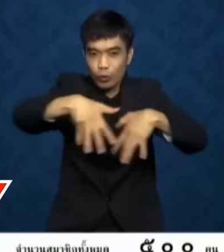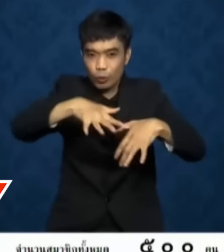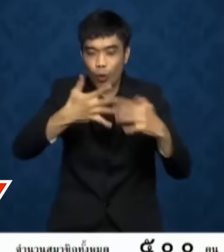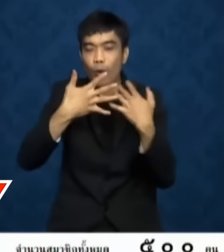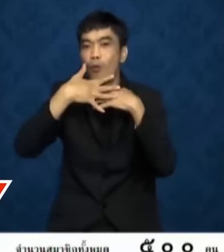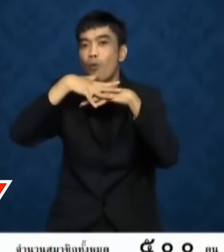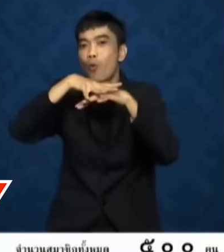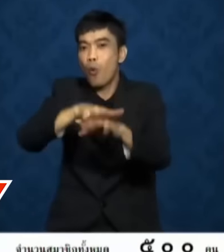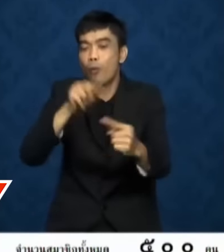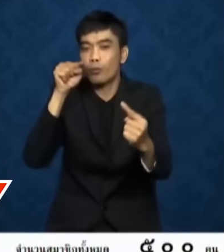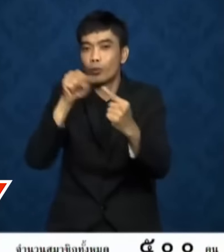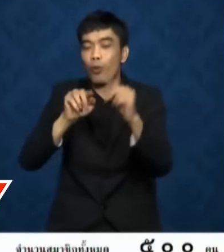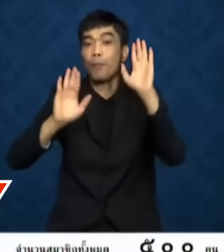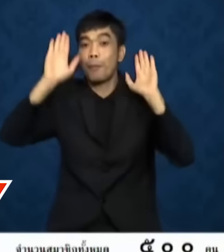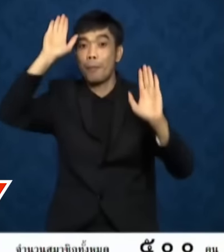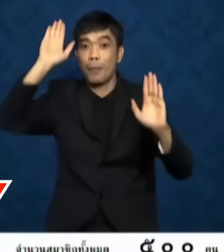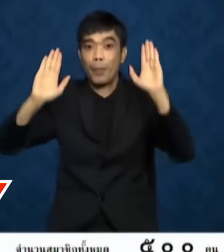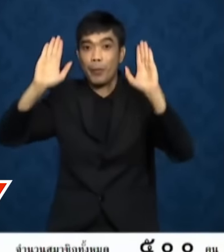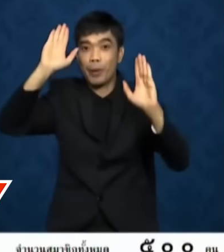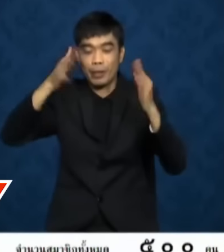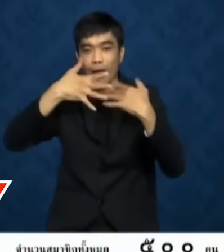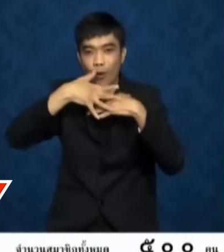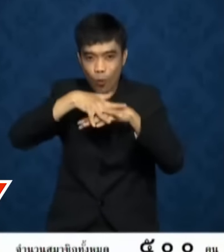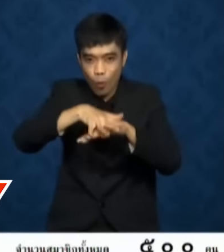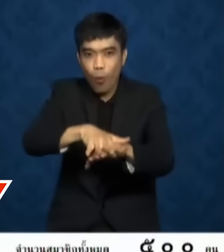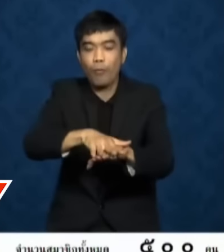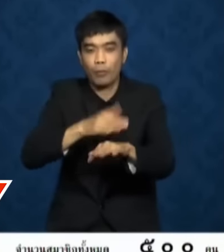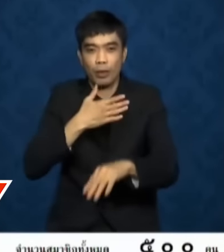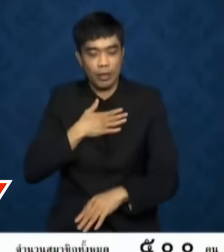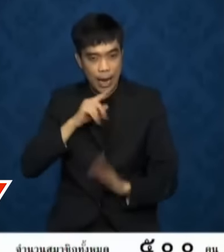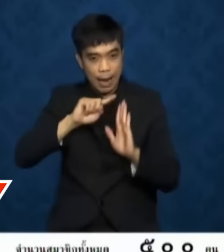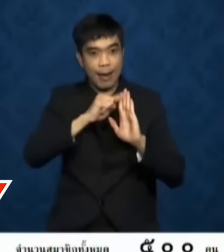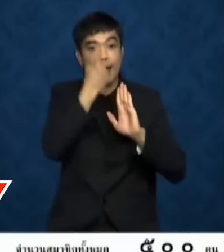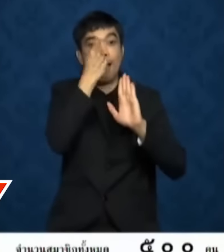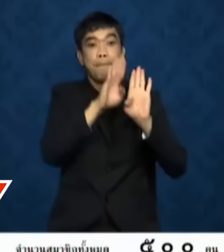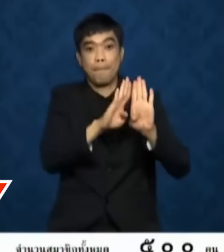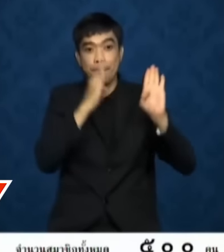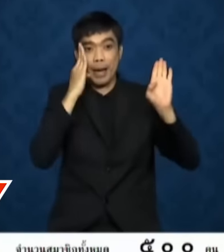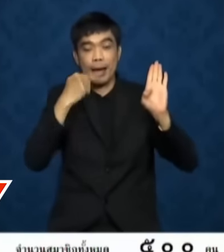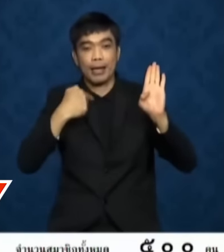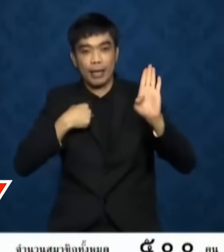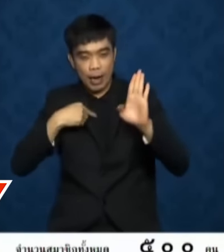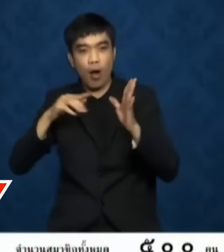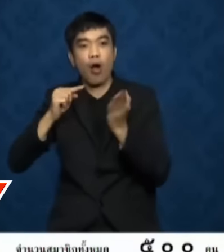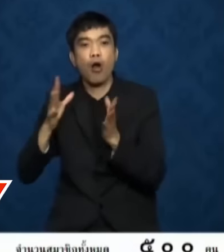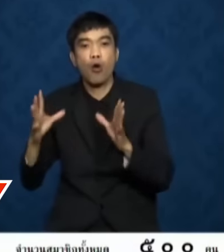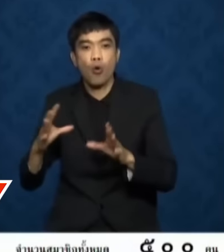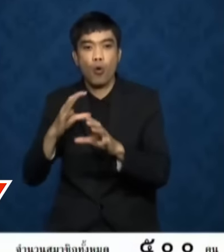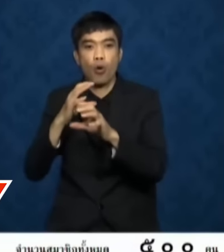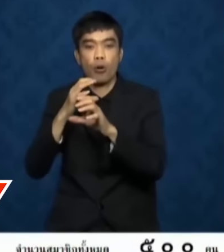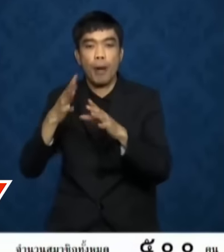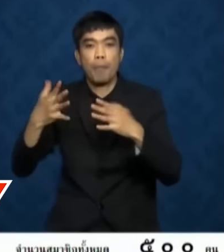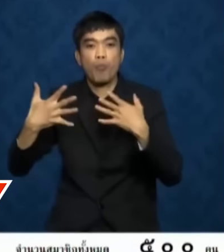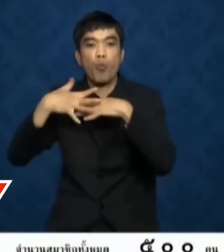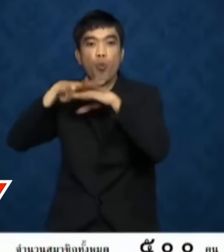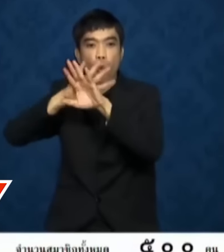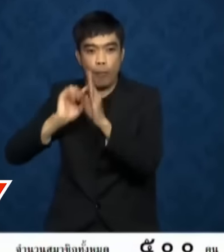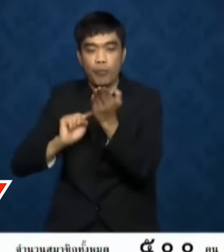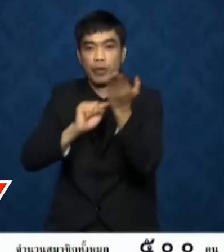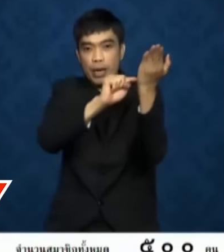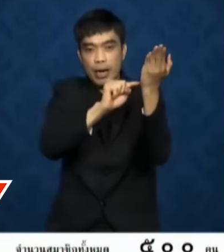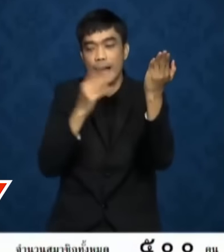บอบประชาธิปไตยโดยผมนั้นจะขออนุญาตเป็นผู้อภิปรายเปิดและก็ผู้ร่วมเสนอนะครับคุณฉัตรสุภัทรวณิชก็จะเป็นผู้อภิปรายปิดใน